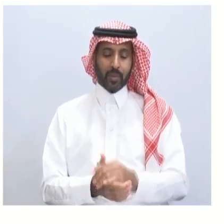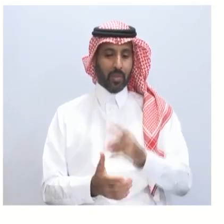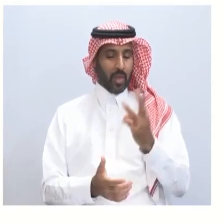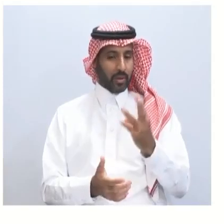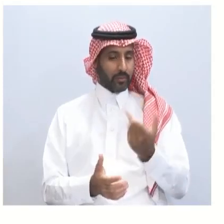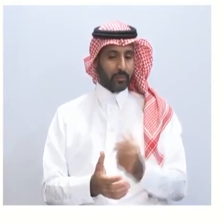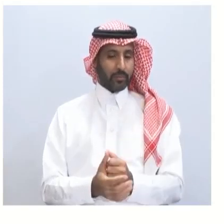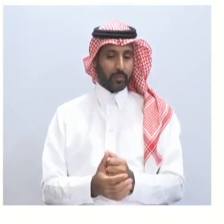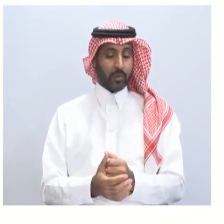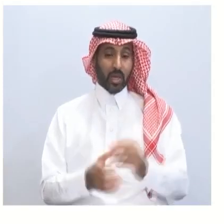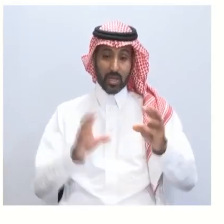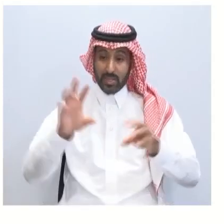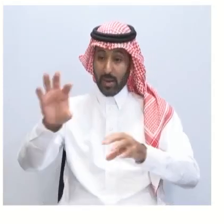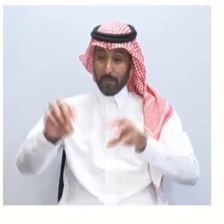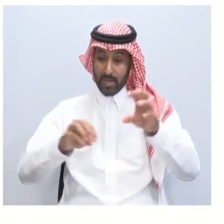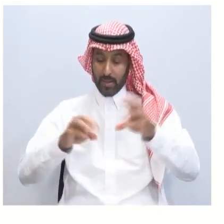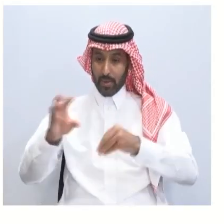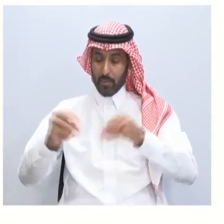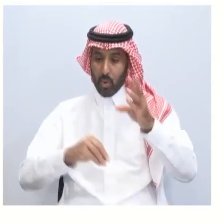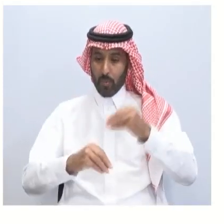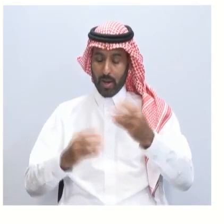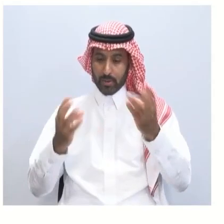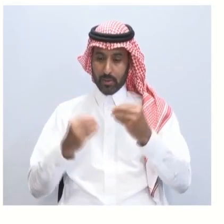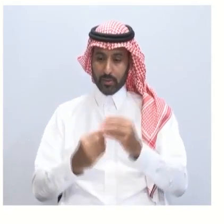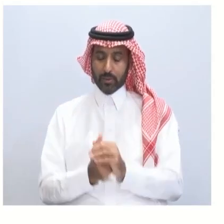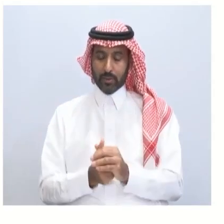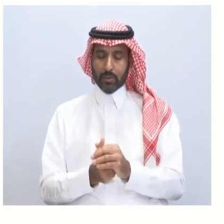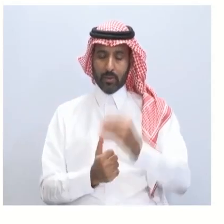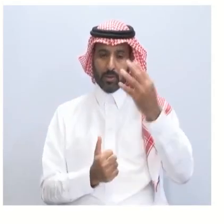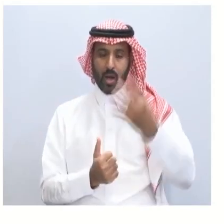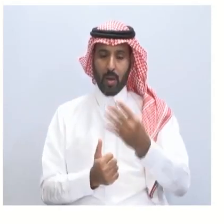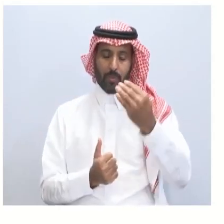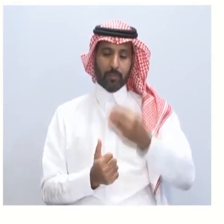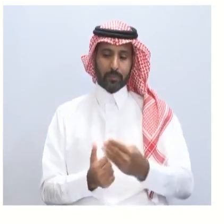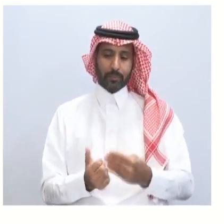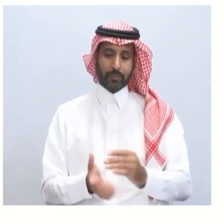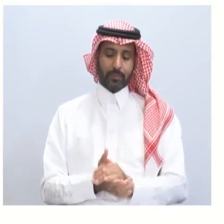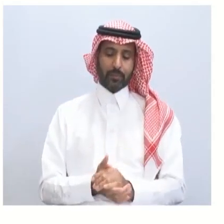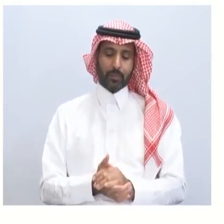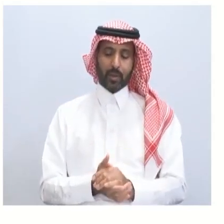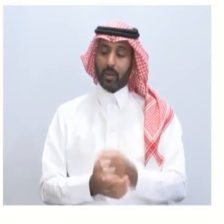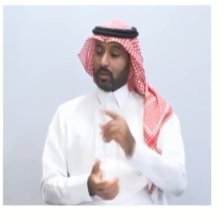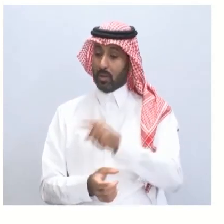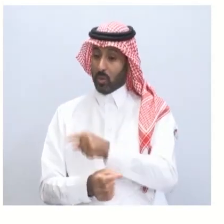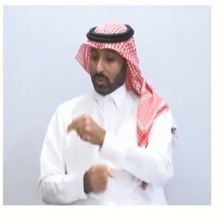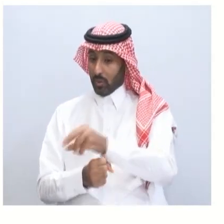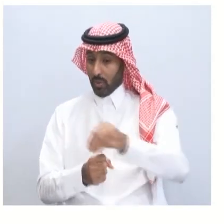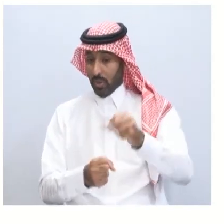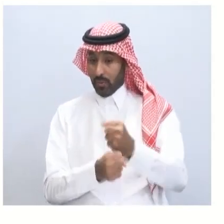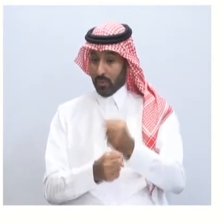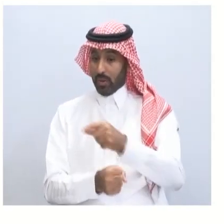الخطوات جمع المعلومات رابع هذه الخطوات توزيع المهام